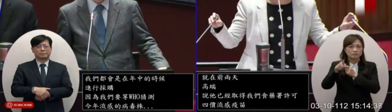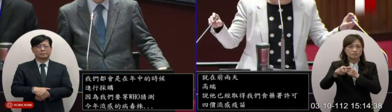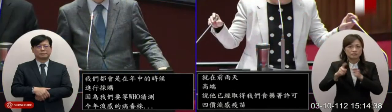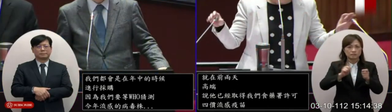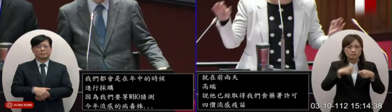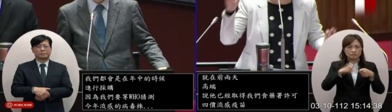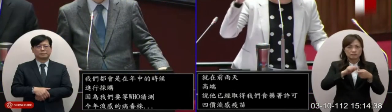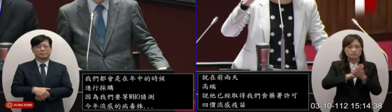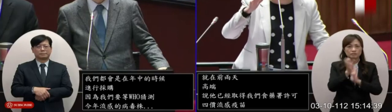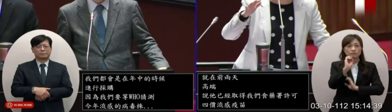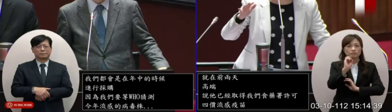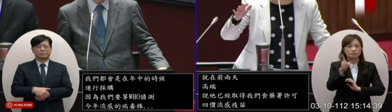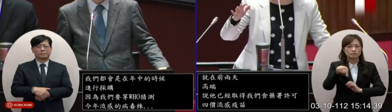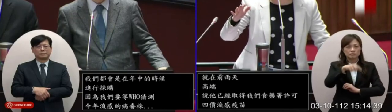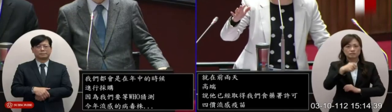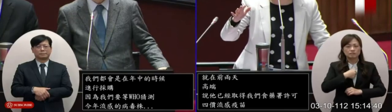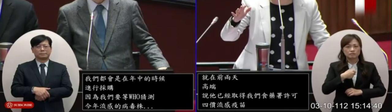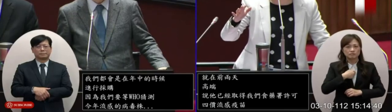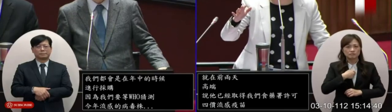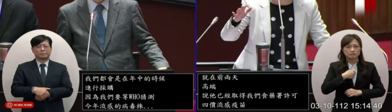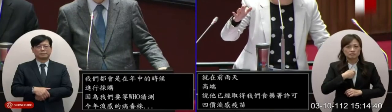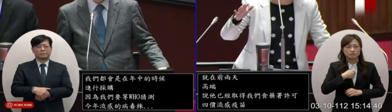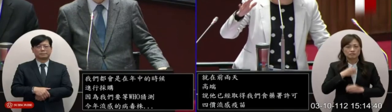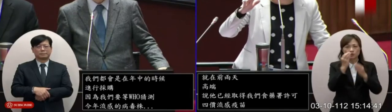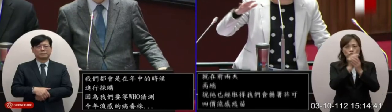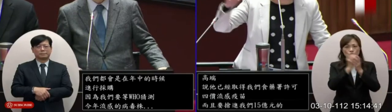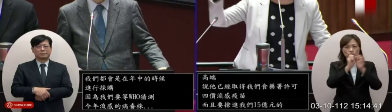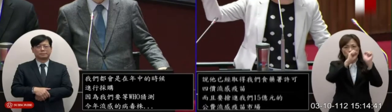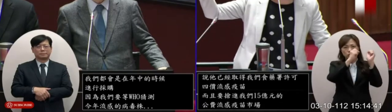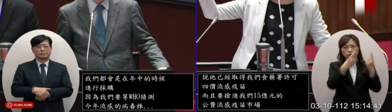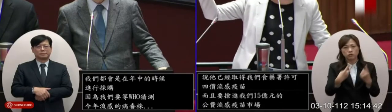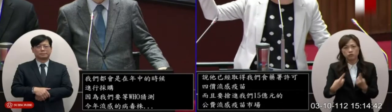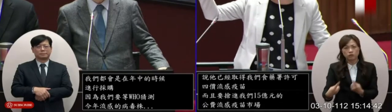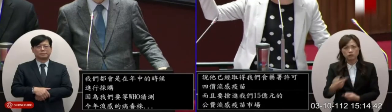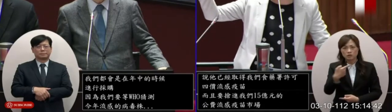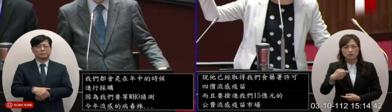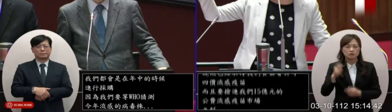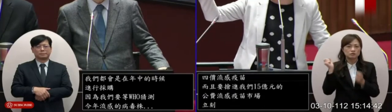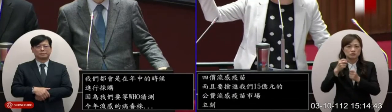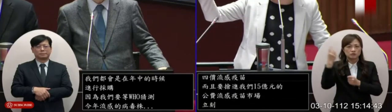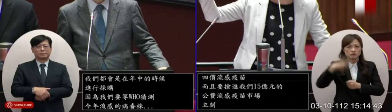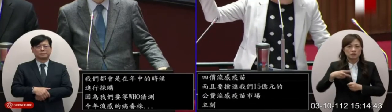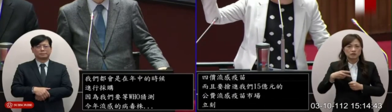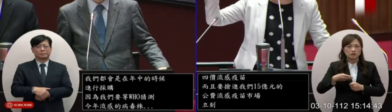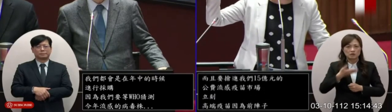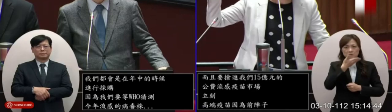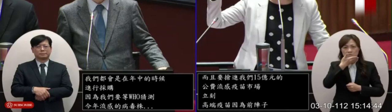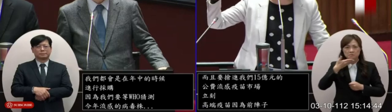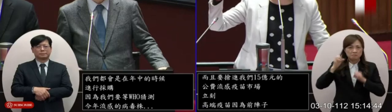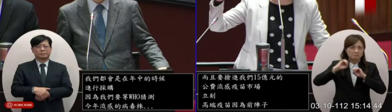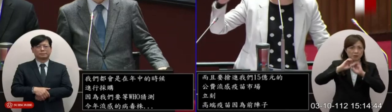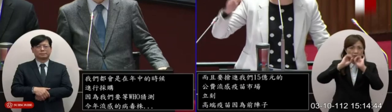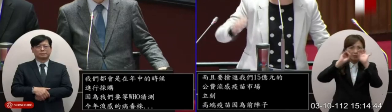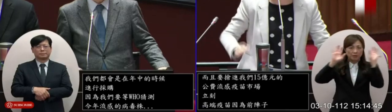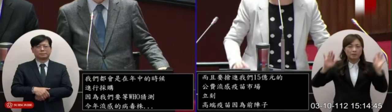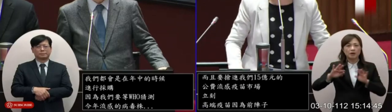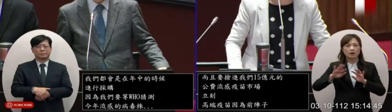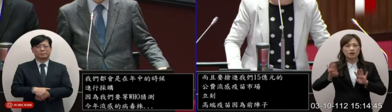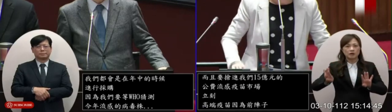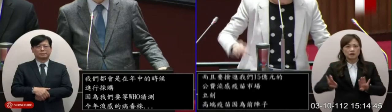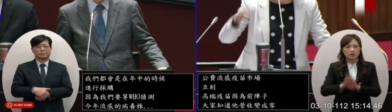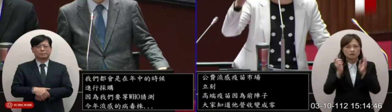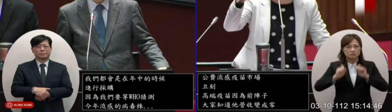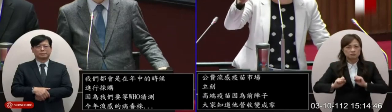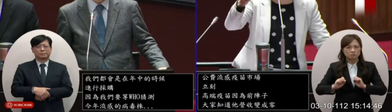嘛，股价一蹶不振，这两天呢又被炒高了。因为市场很多人都认